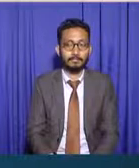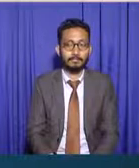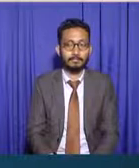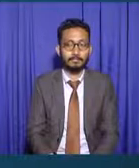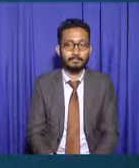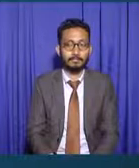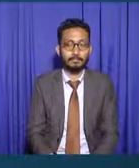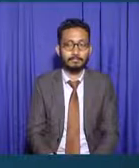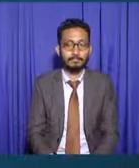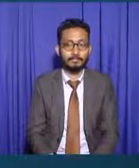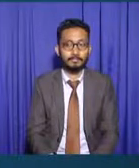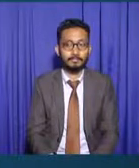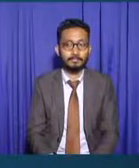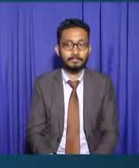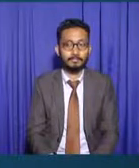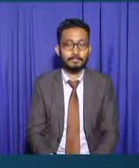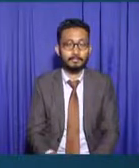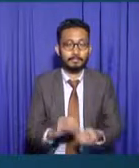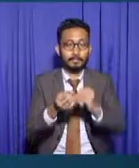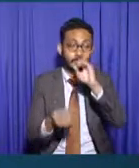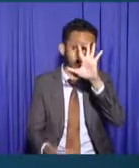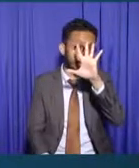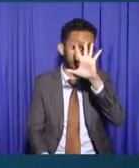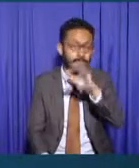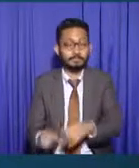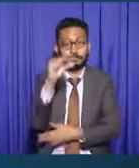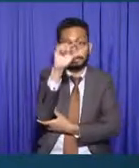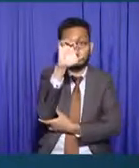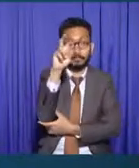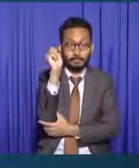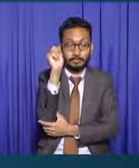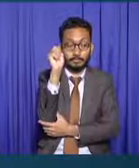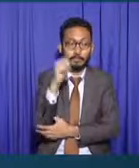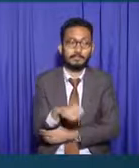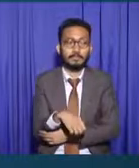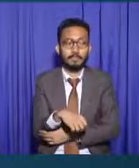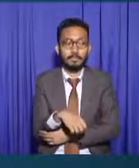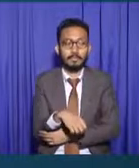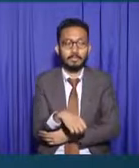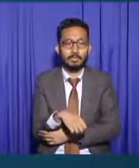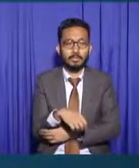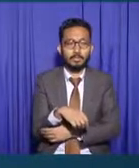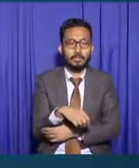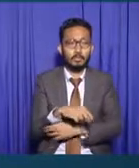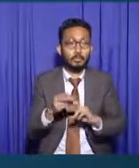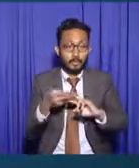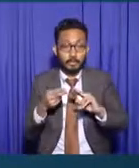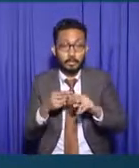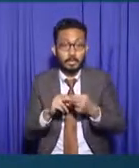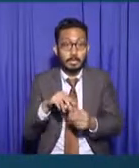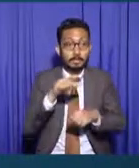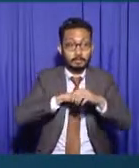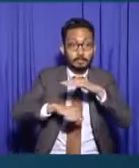jin unit asas pewarisan yang terdapat dalam kromosom